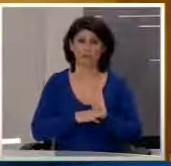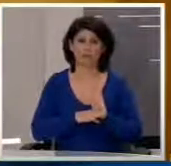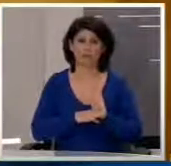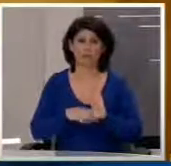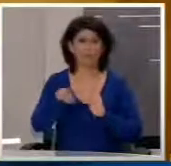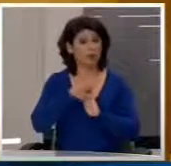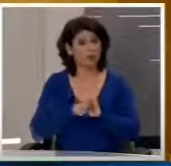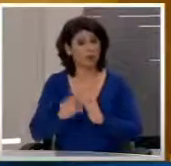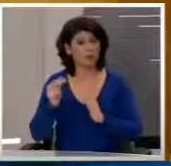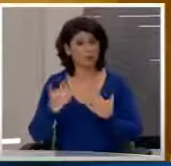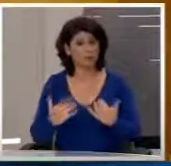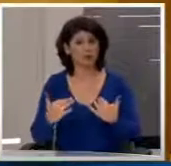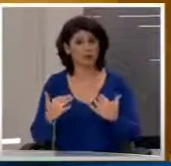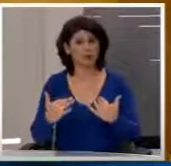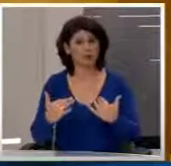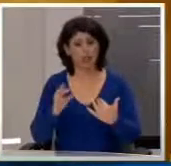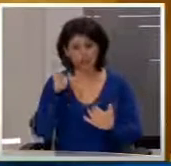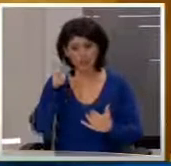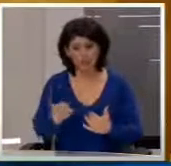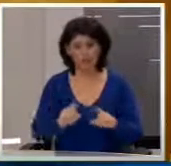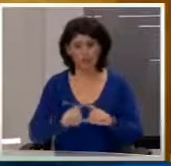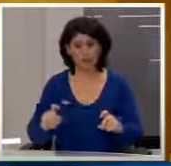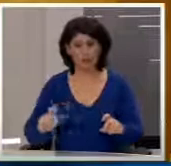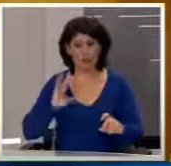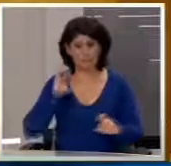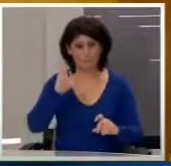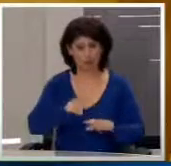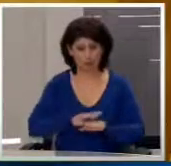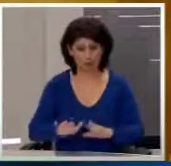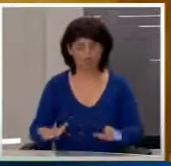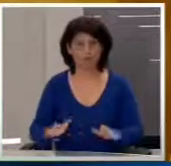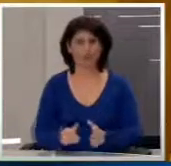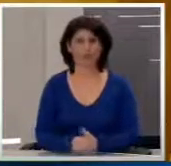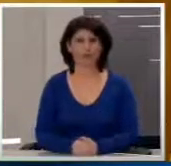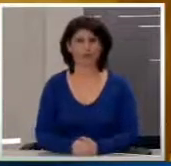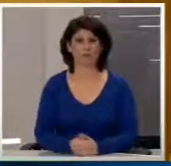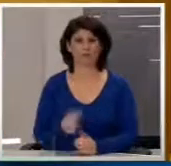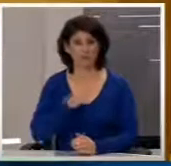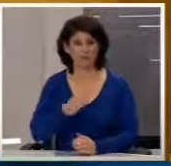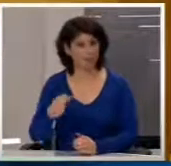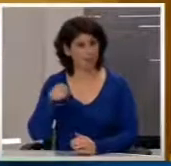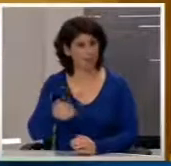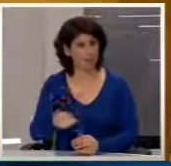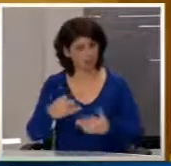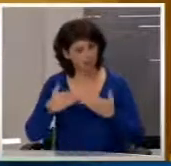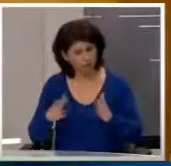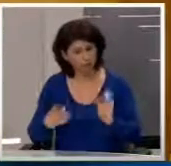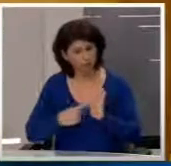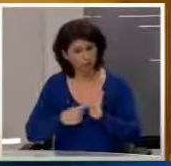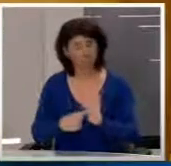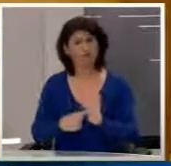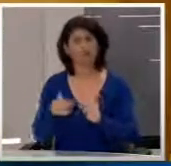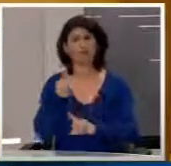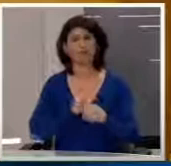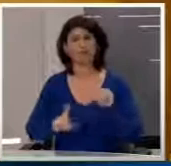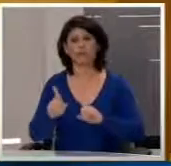τον κανονισμό, θα φτάσουμε τα πράγματα μέχρι το τέλος. Η υπόθεση αυτή θα αποκαλυφθεί και όσοι